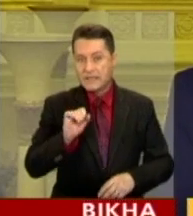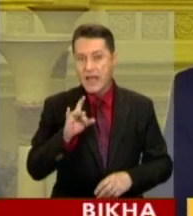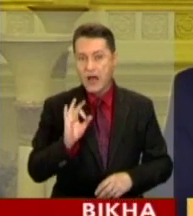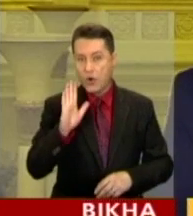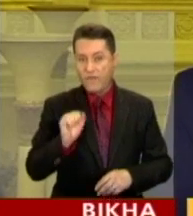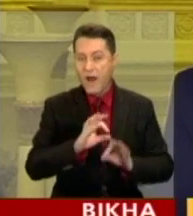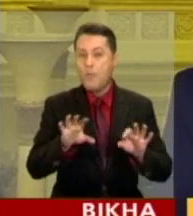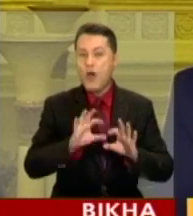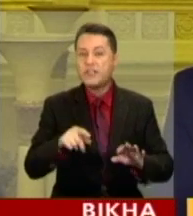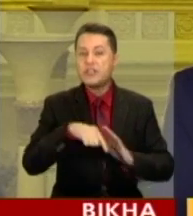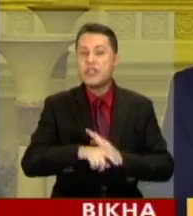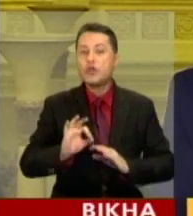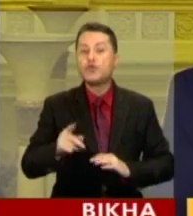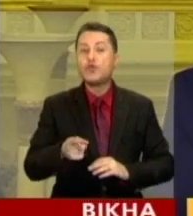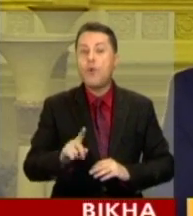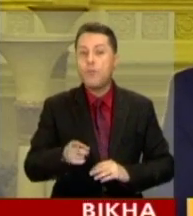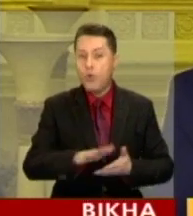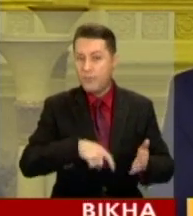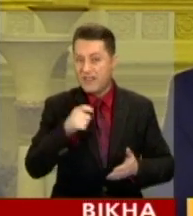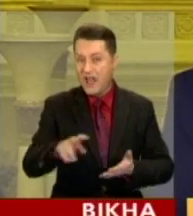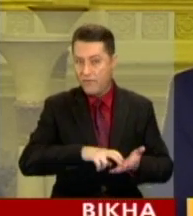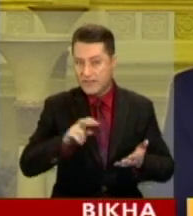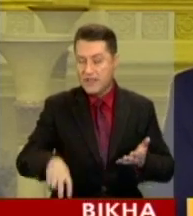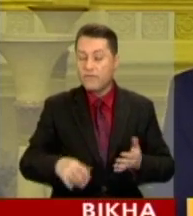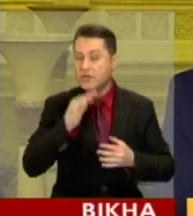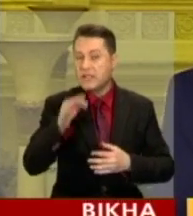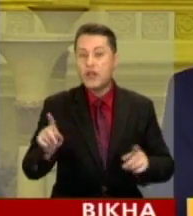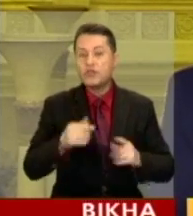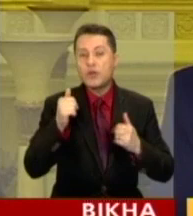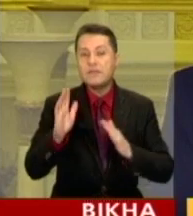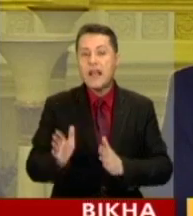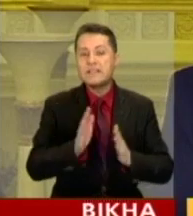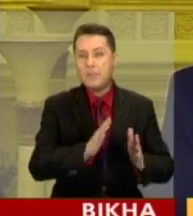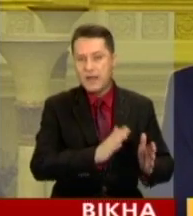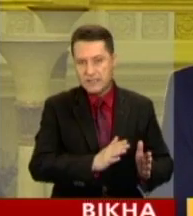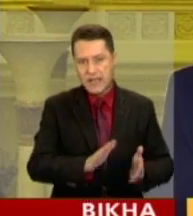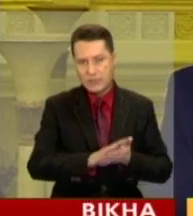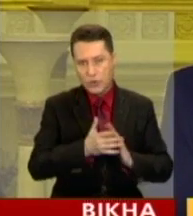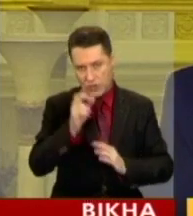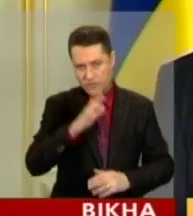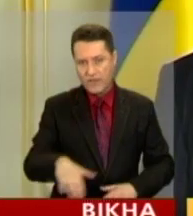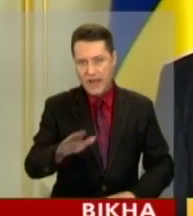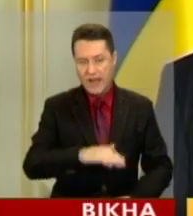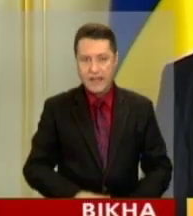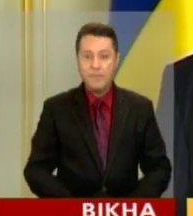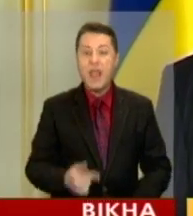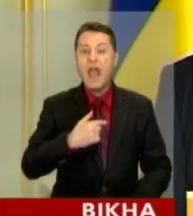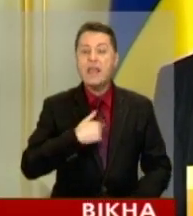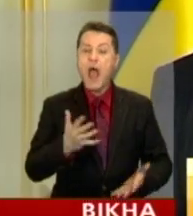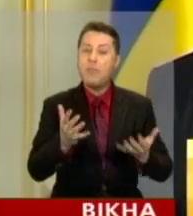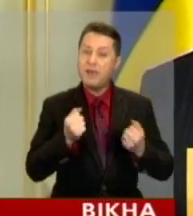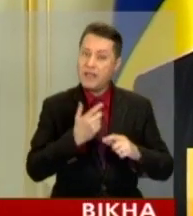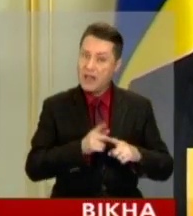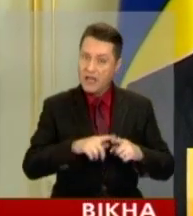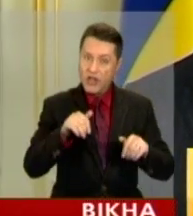пояснив, чому подав у відставку і сказав, що це для стабілізації ситуації в країні. Прошу пряму мову. Я прийняв це